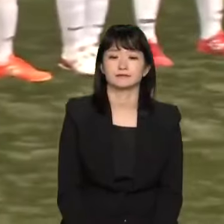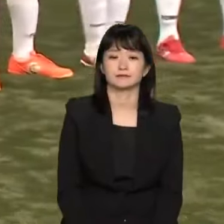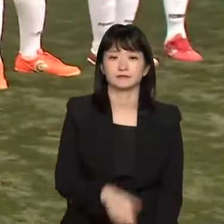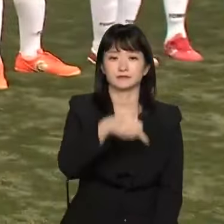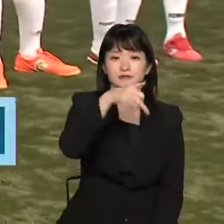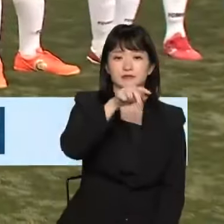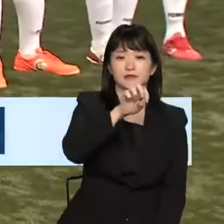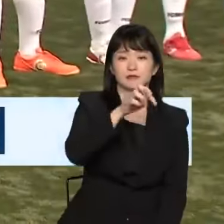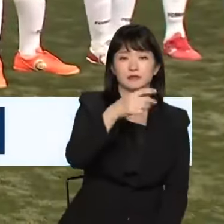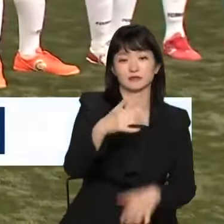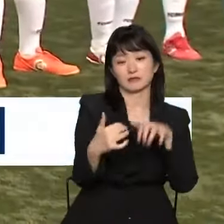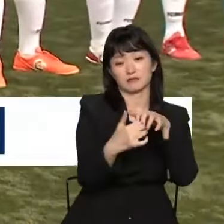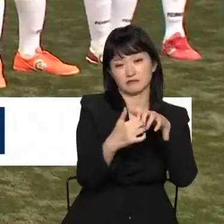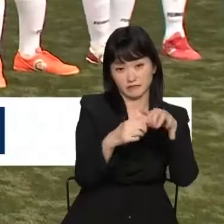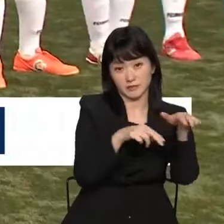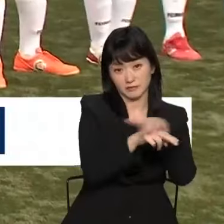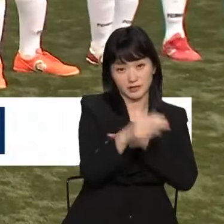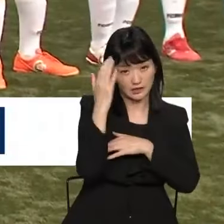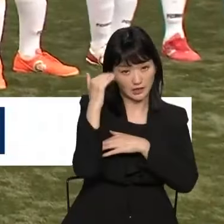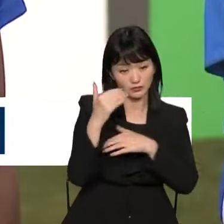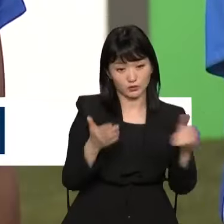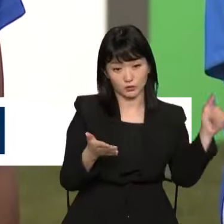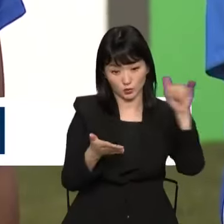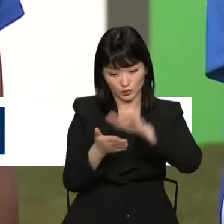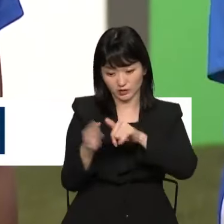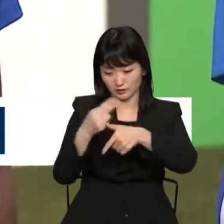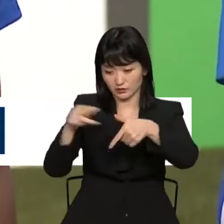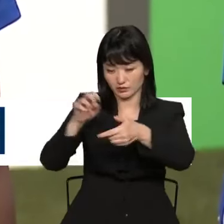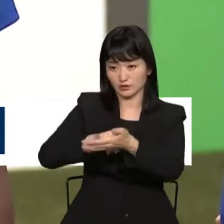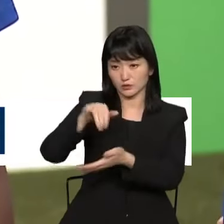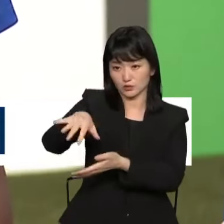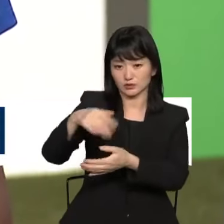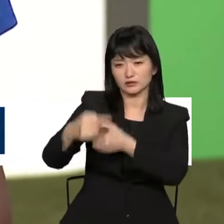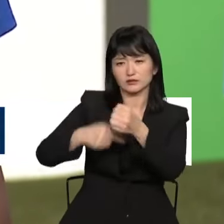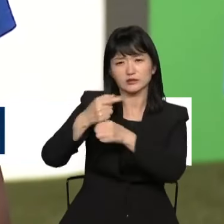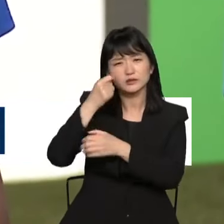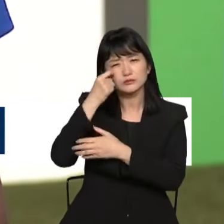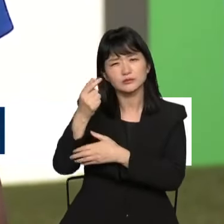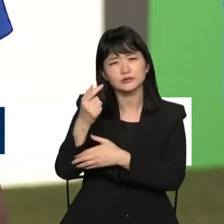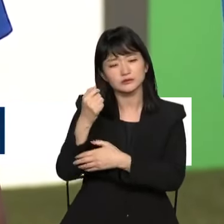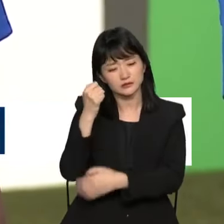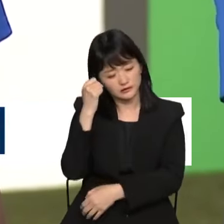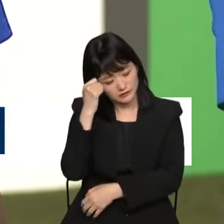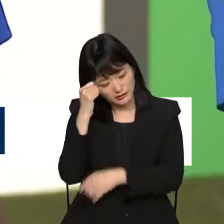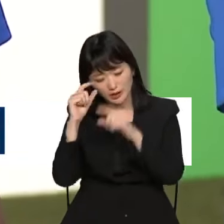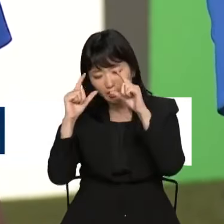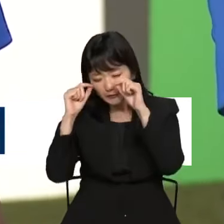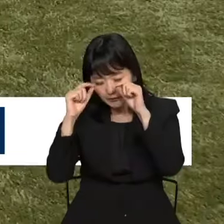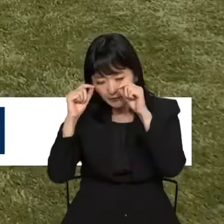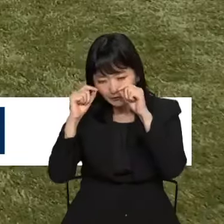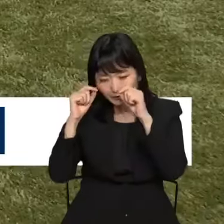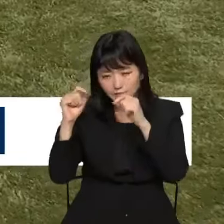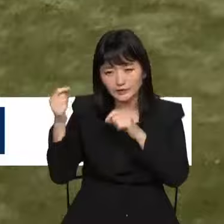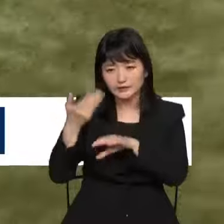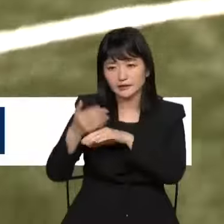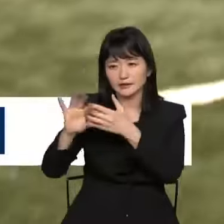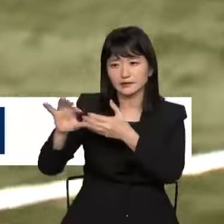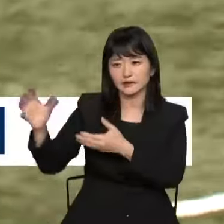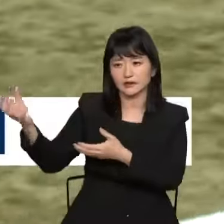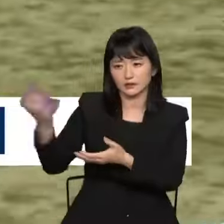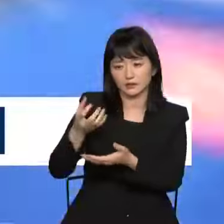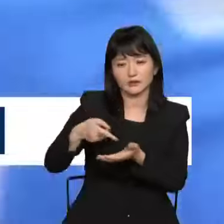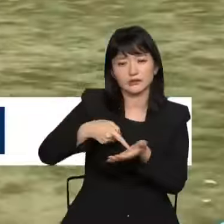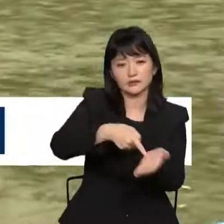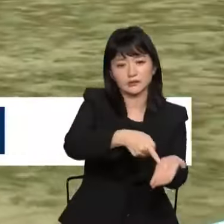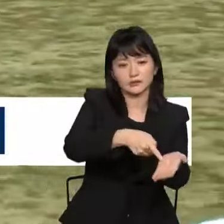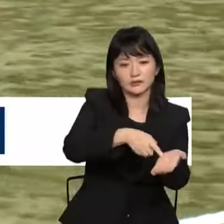카메룬에서 내전을 피해 한국으로 왔고 인천공항에서 1년 6개월간 쪽잠을 자던 난민 신청자 포시완지도